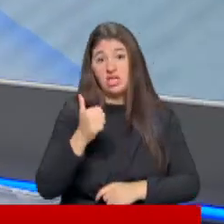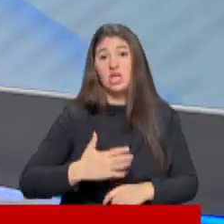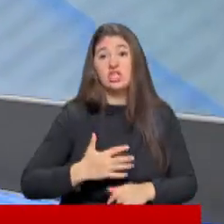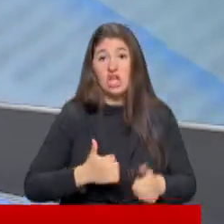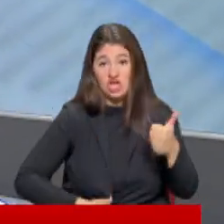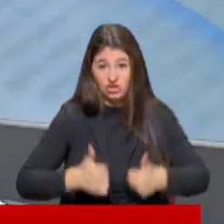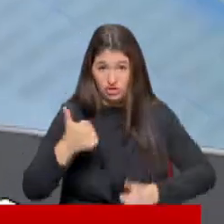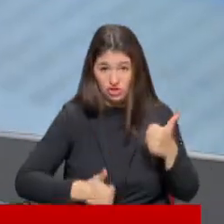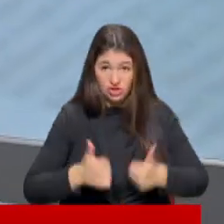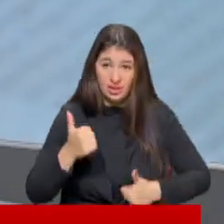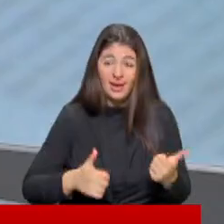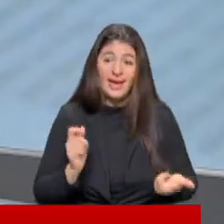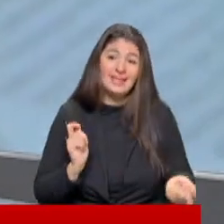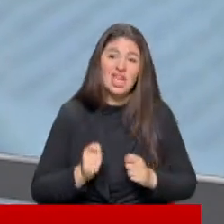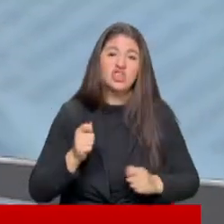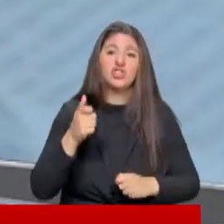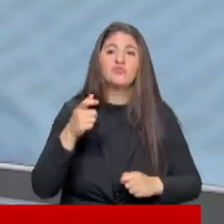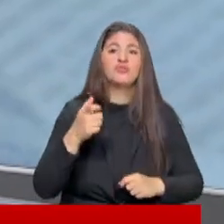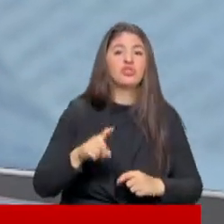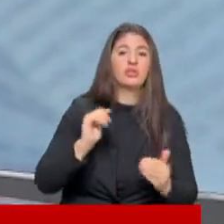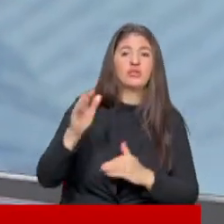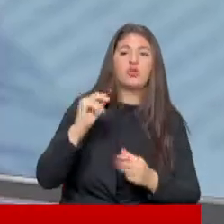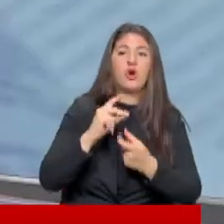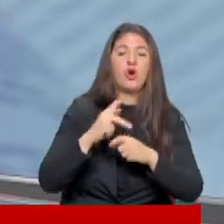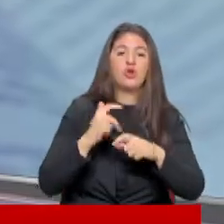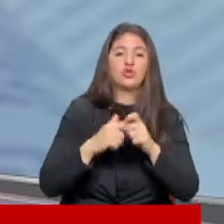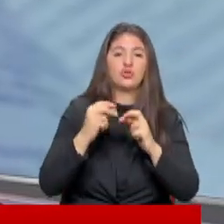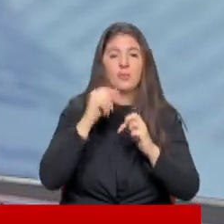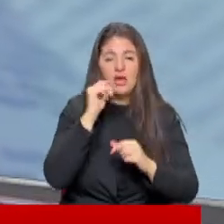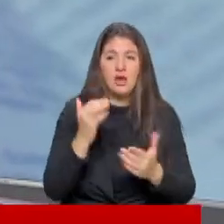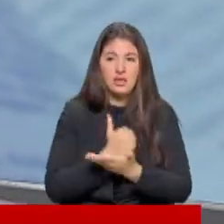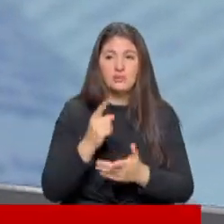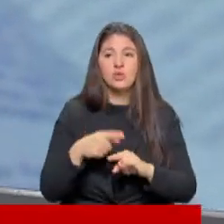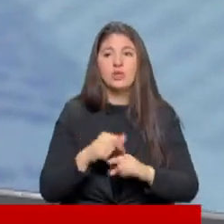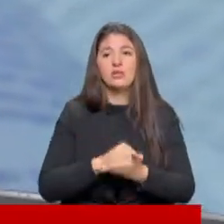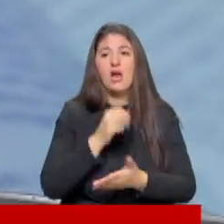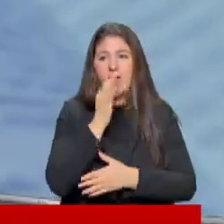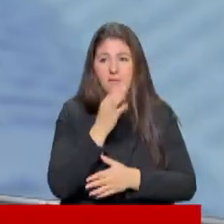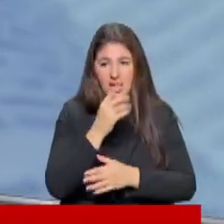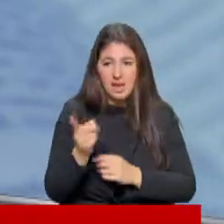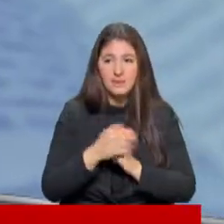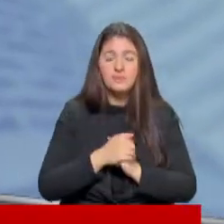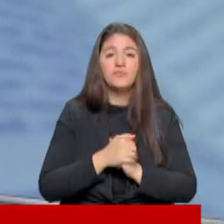Başkanlığı yarışında değişimcilerin desteklediği Özgür Çelik kazandı. Ve Hürriyet Gazetesi'ndeki haberde